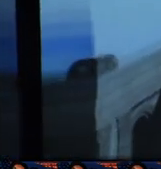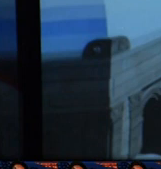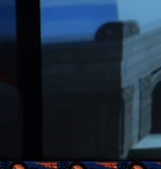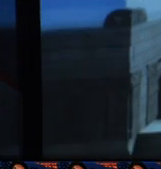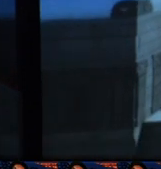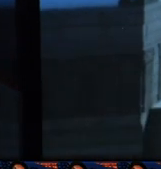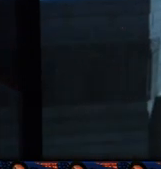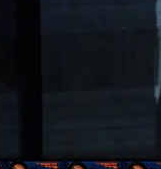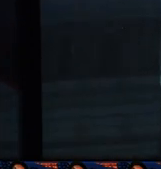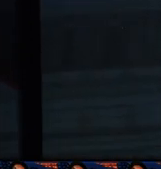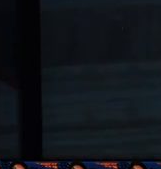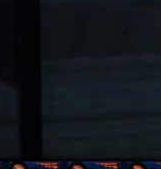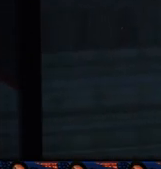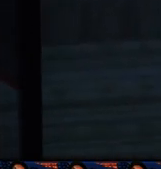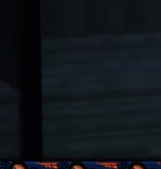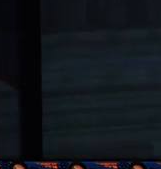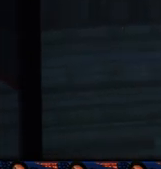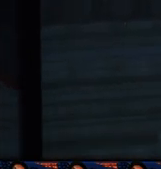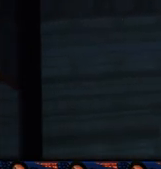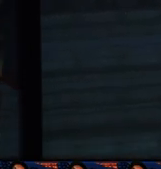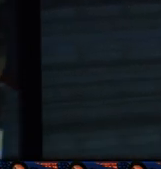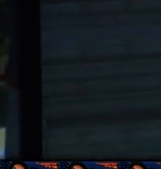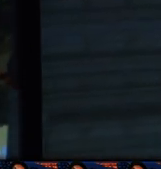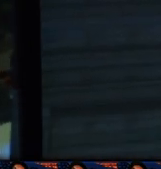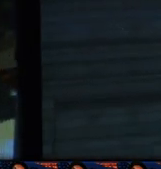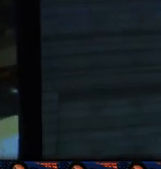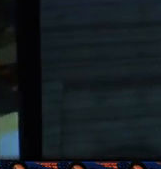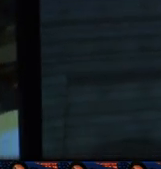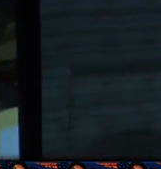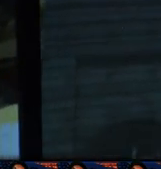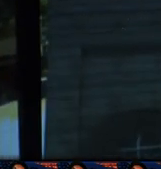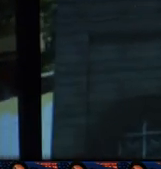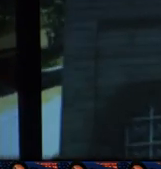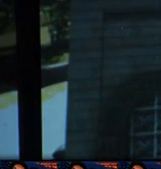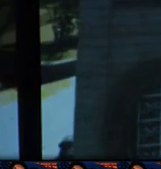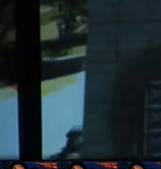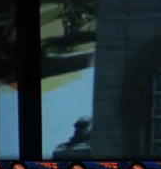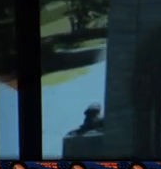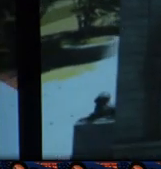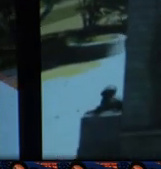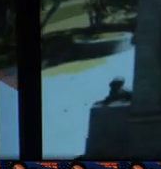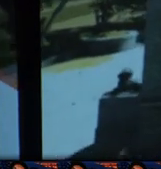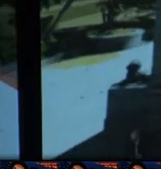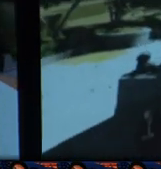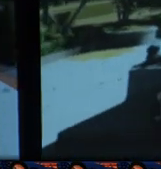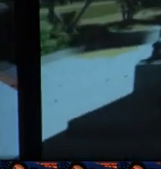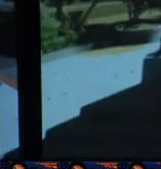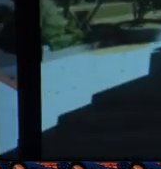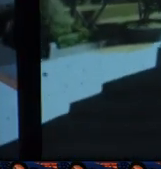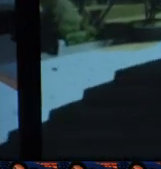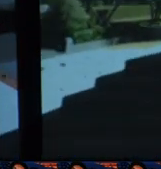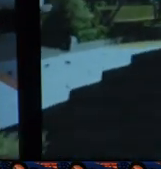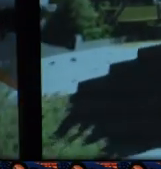አጠገብ የምትገኘዋ ታኅሣሥ ነገሥት በዓታ ለማርያም ገዳም አንደኛዋ ናት። ታኅሣሥ ነገሥት በዓታ ለማርያም ገዳም